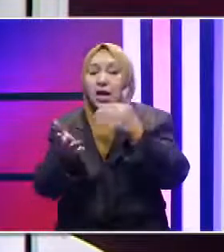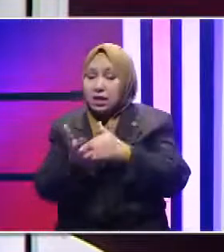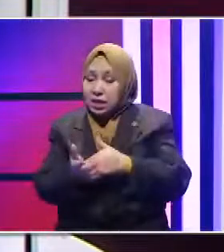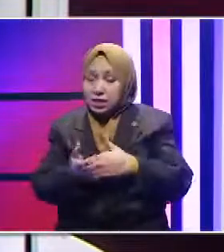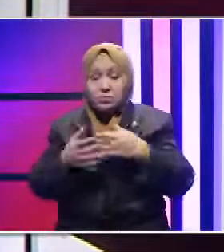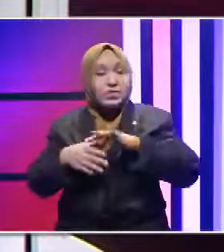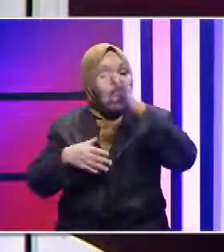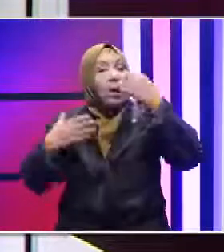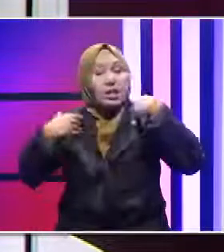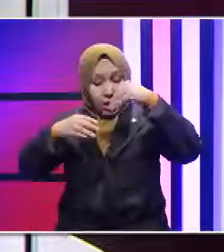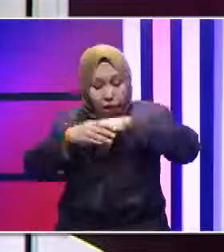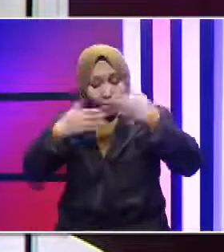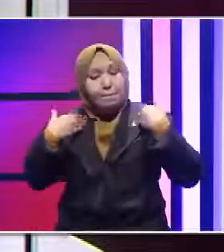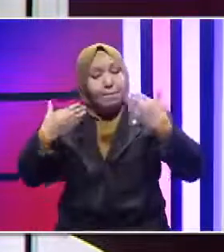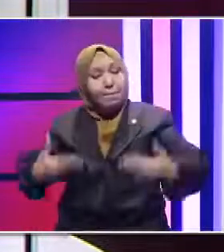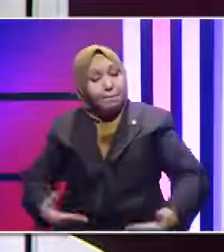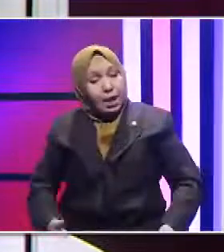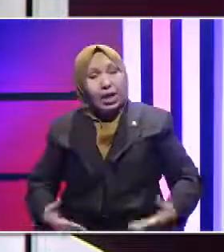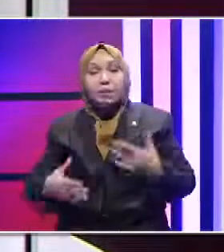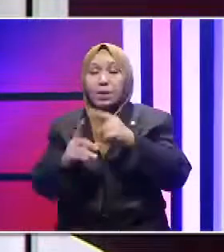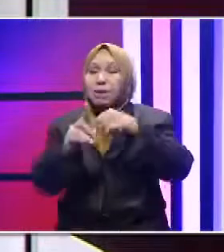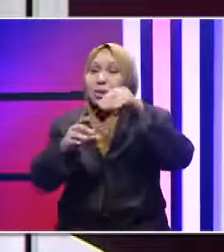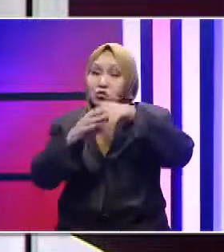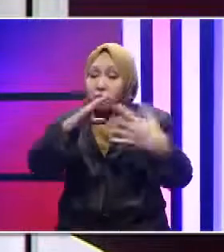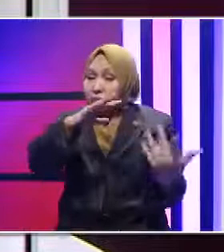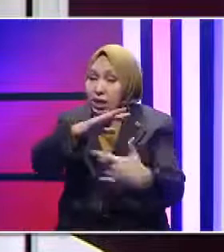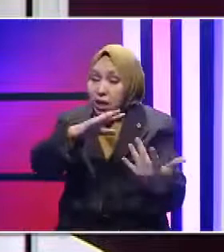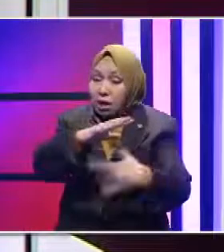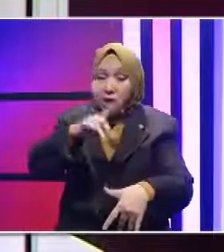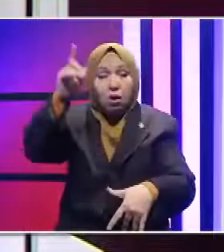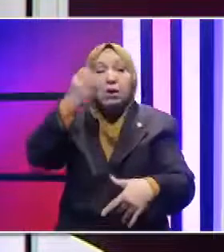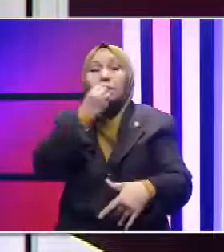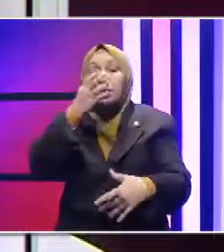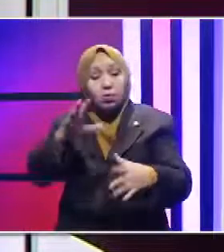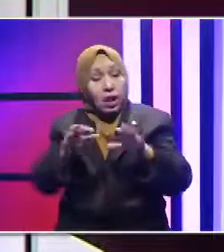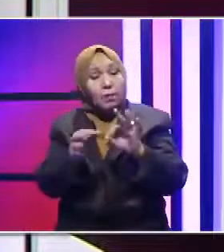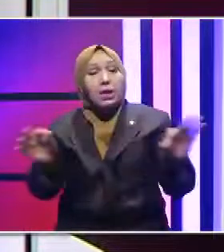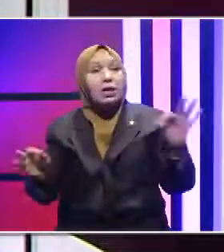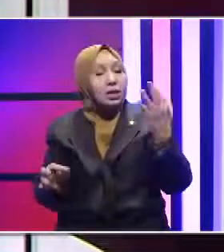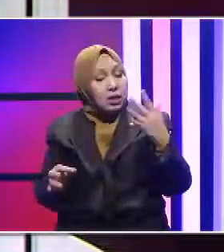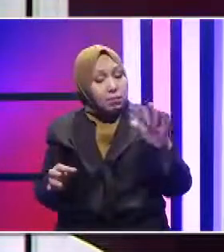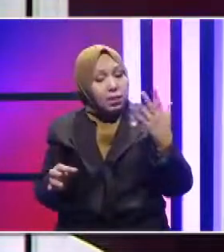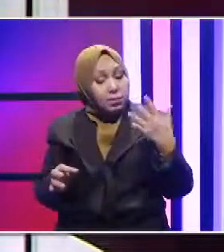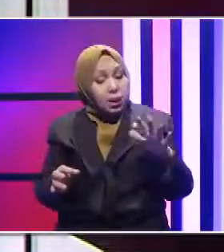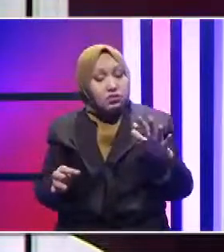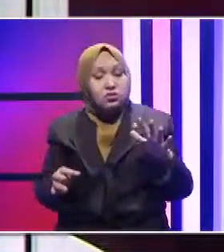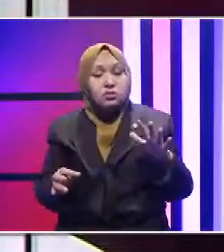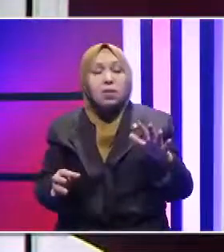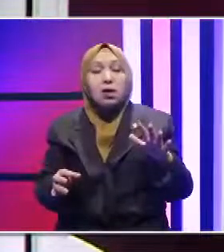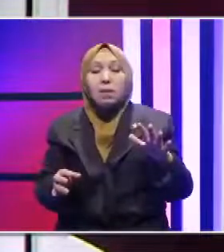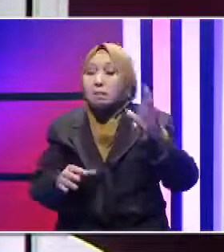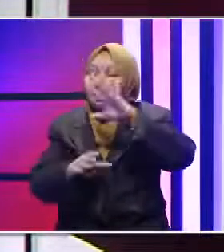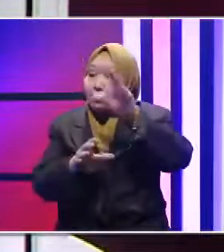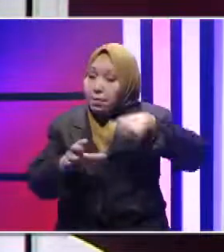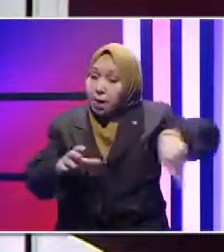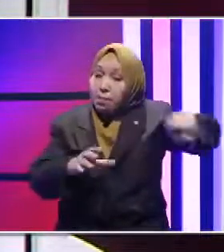dikandung badan ini. Baik. Dan bila masuk ke neraka itu, Allah cakap pada ayat 15, yaslaunaha yaumaddin, mereka masuk